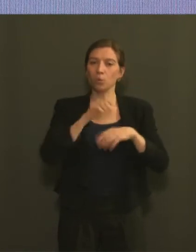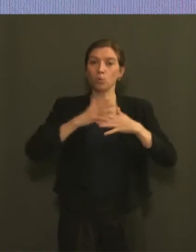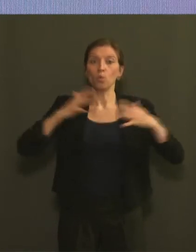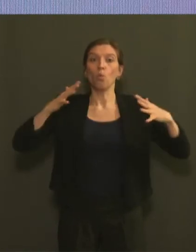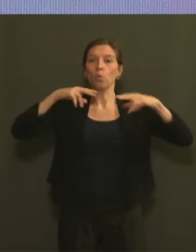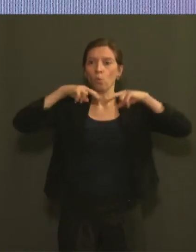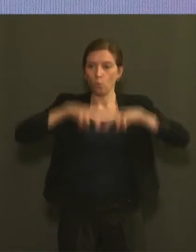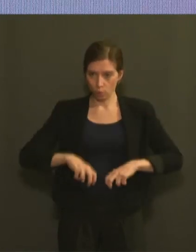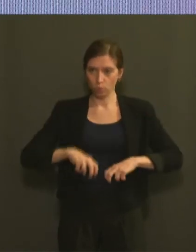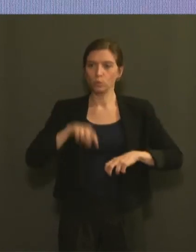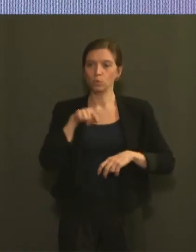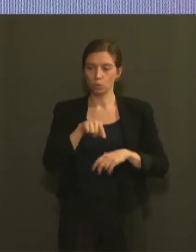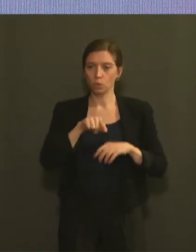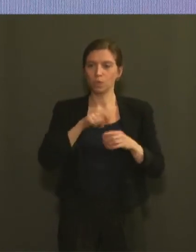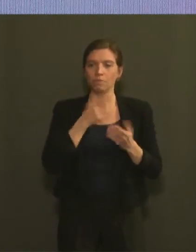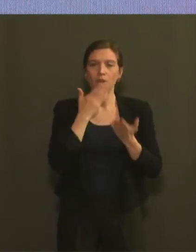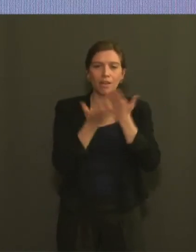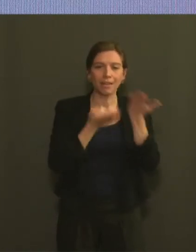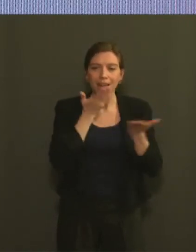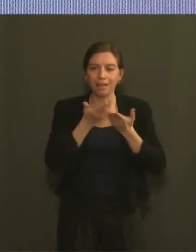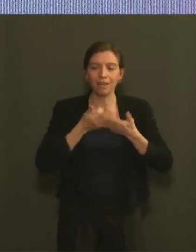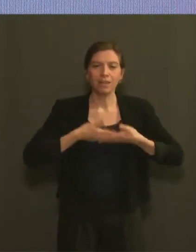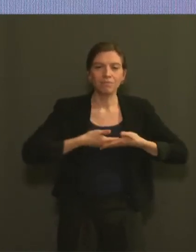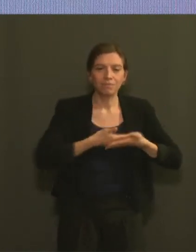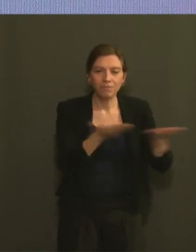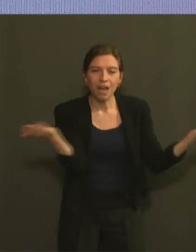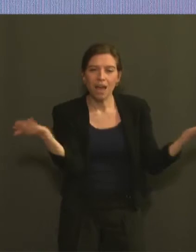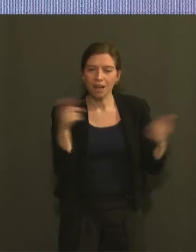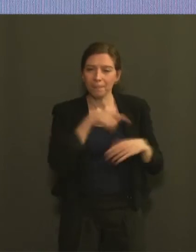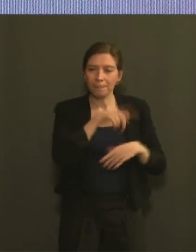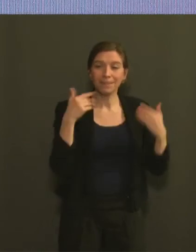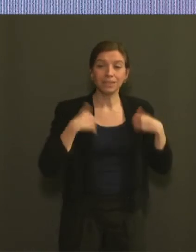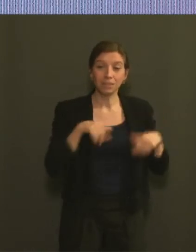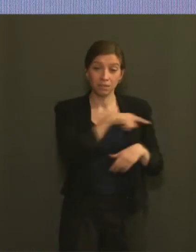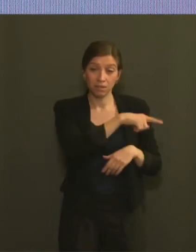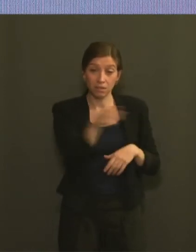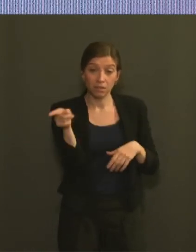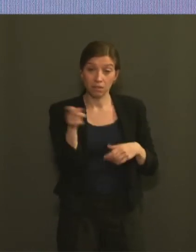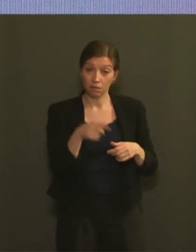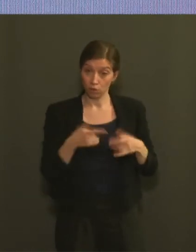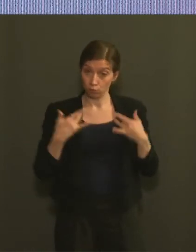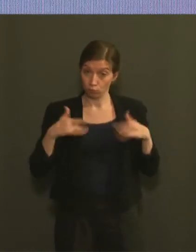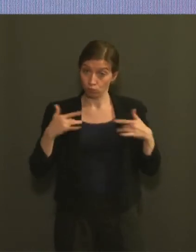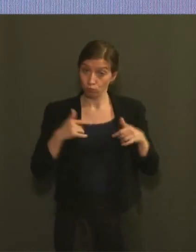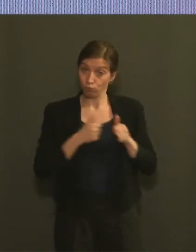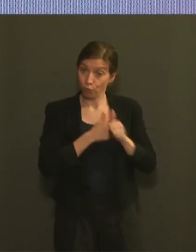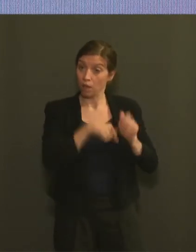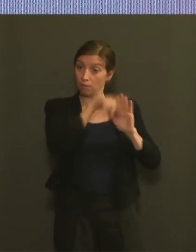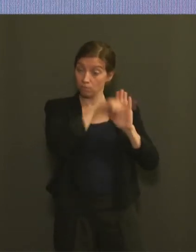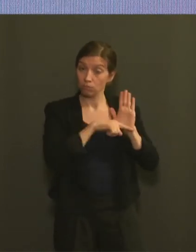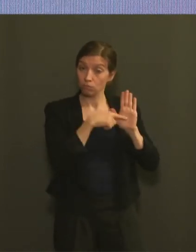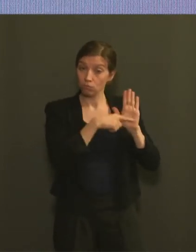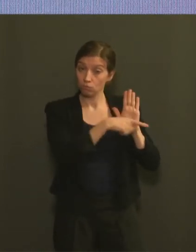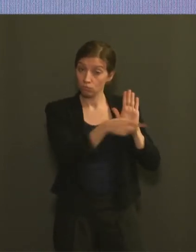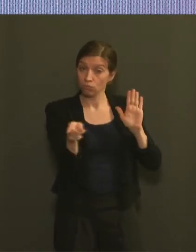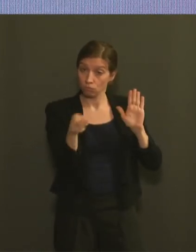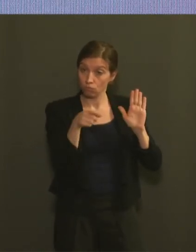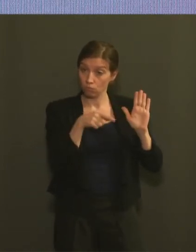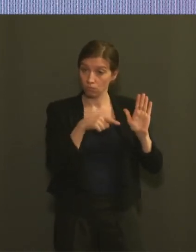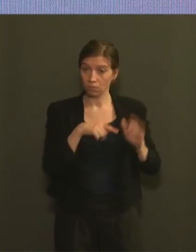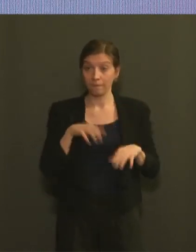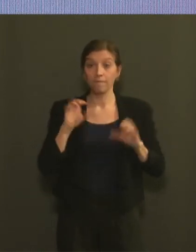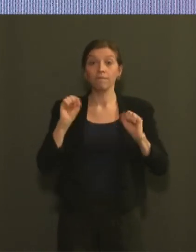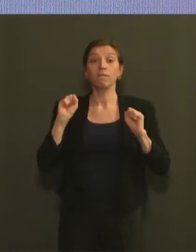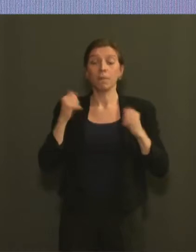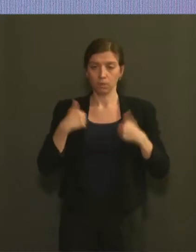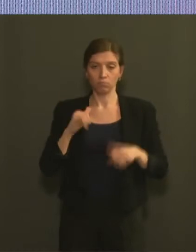maîtrise de chronométrie hope to do is no need nassif procès fictif des